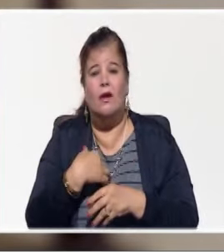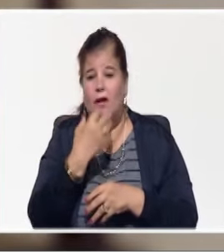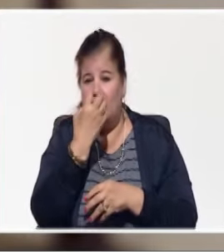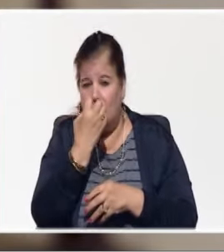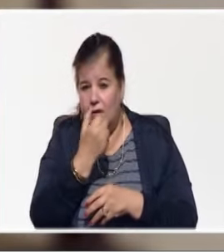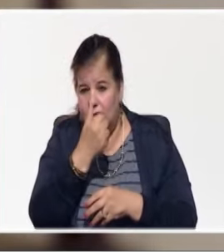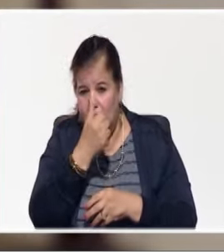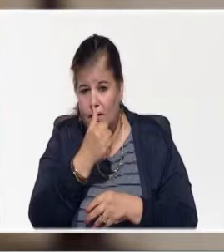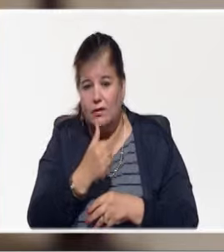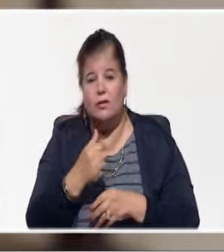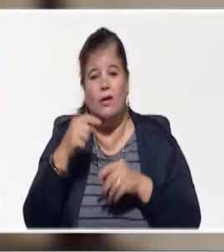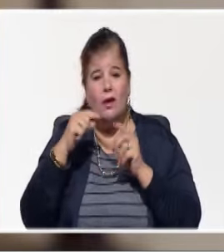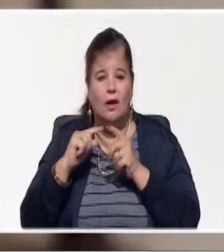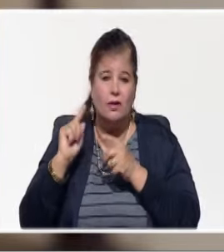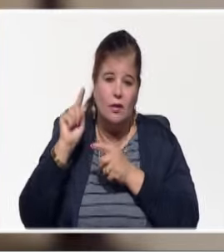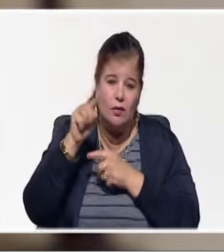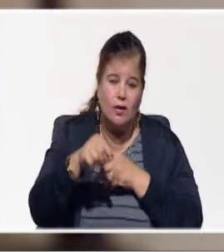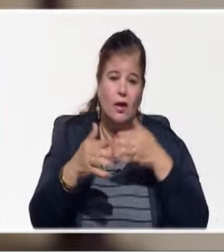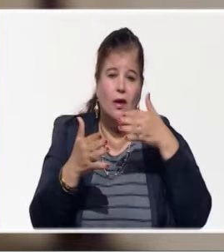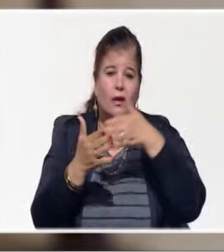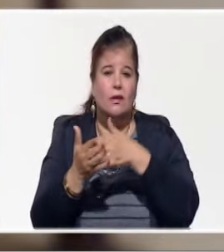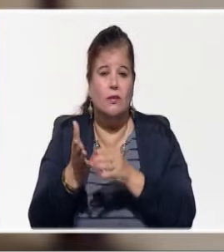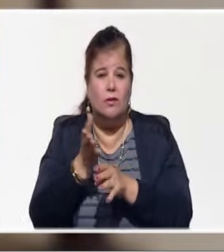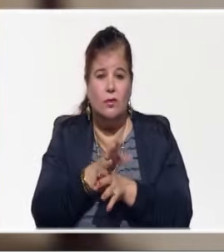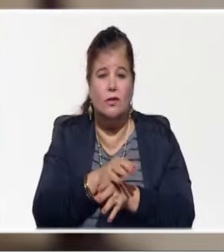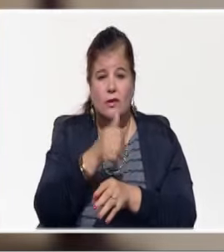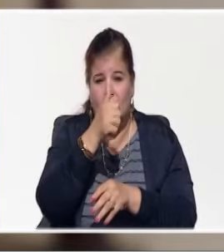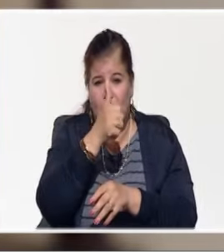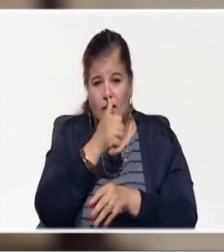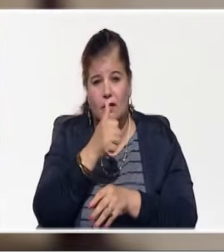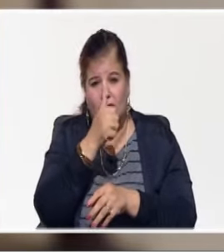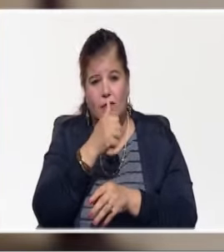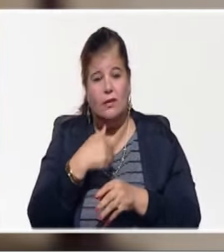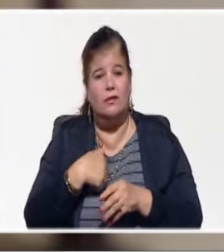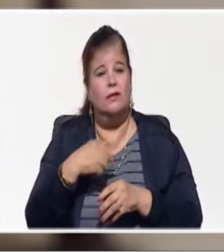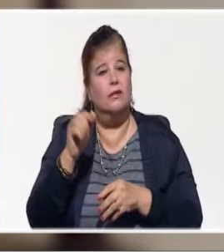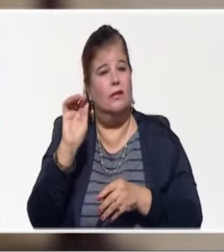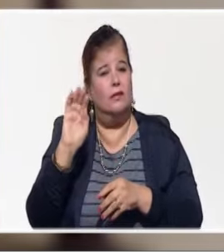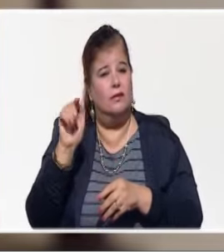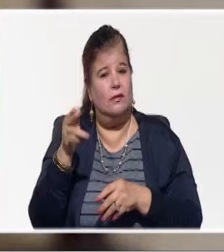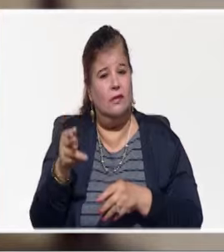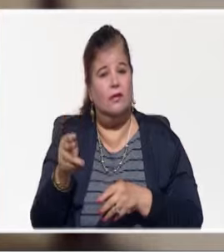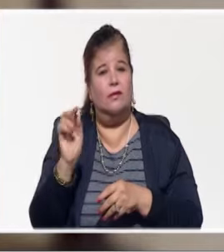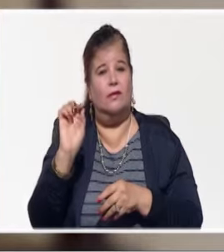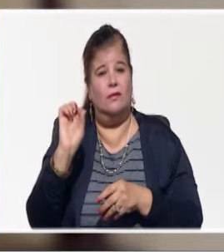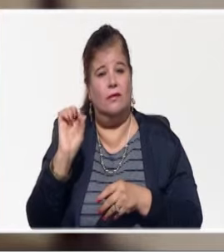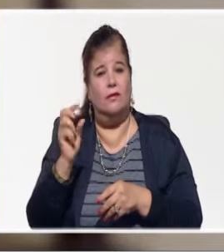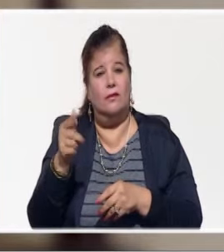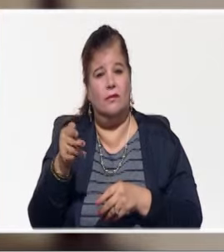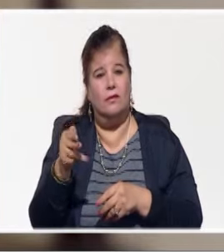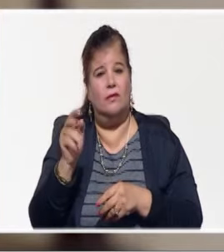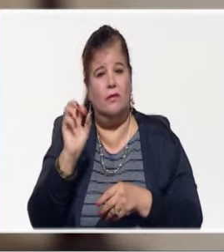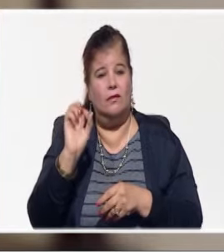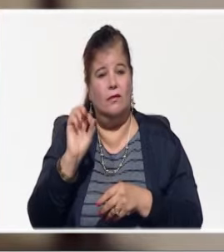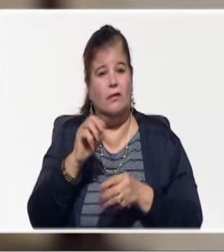عليها جدا، ولحد دلوقتي وهفضل طول عمري حزين عليك يا بنت نعيمة، طول عمري حزين